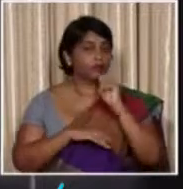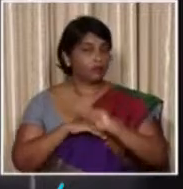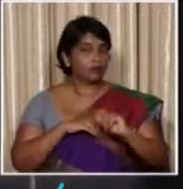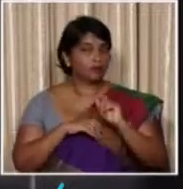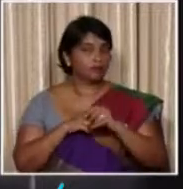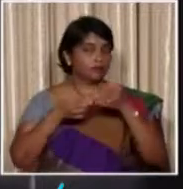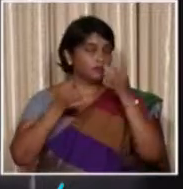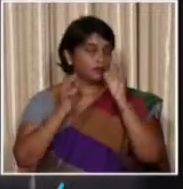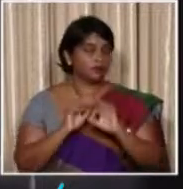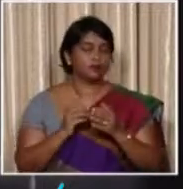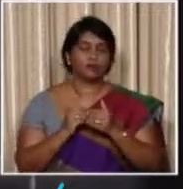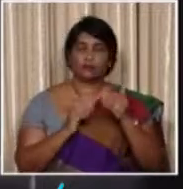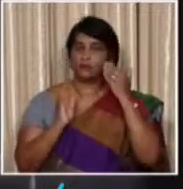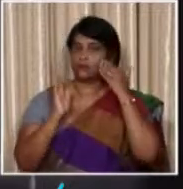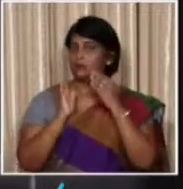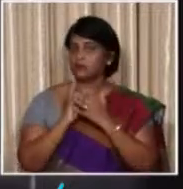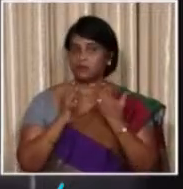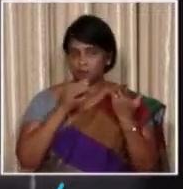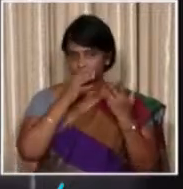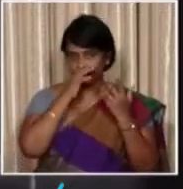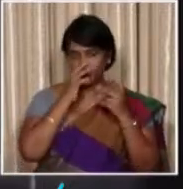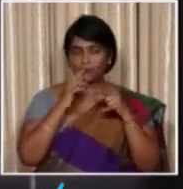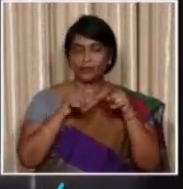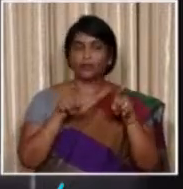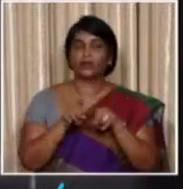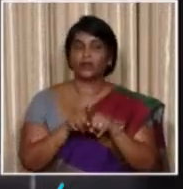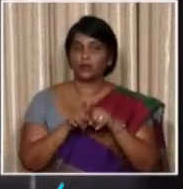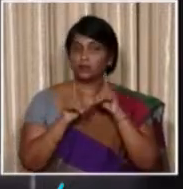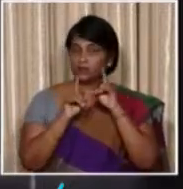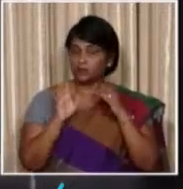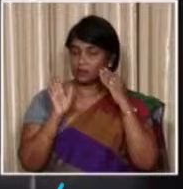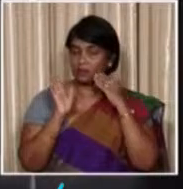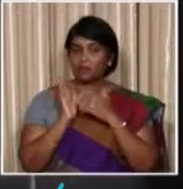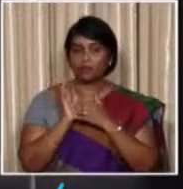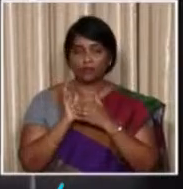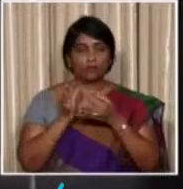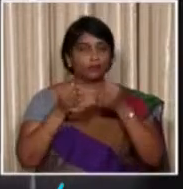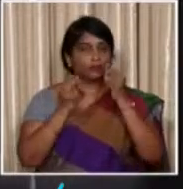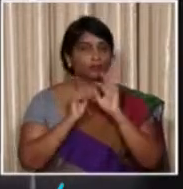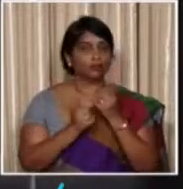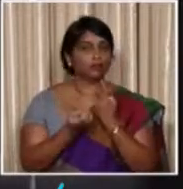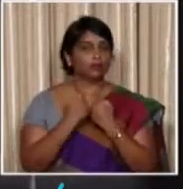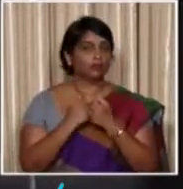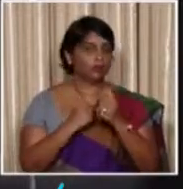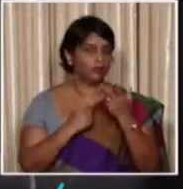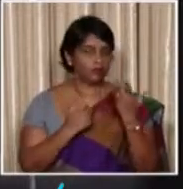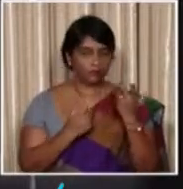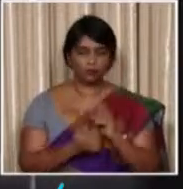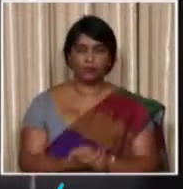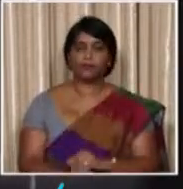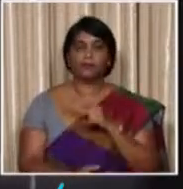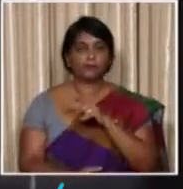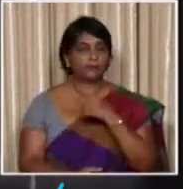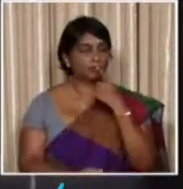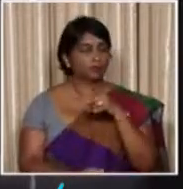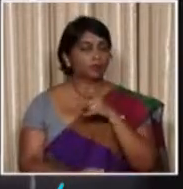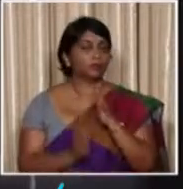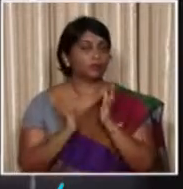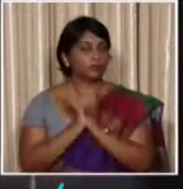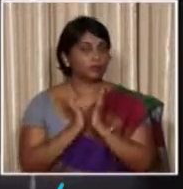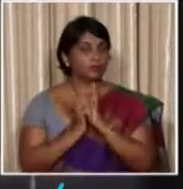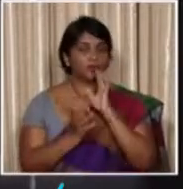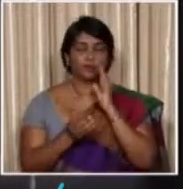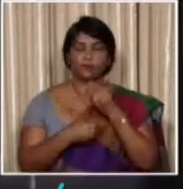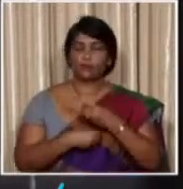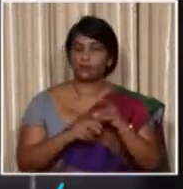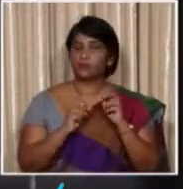කවදා සලකලා බැලුවේ නැහැ මේ රටේ. ඒවාට අදාළව නිසි අධ්‍යයනයක් සිද්ධ කරේ නැහැ. එකන්දා ඒ වනජීවීන්